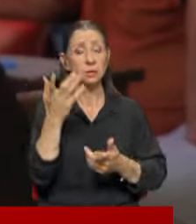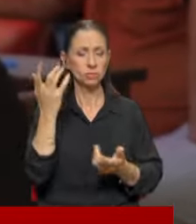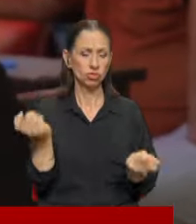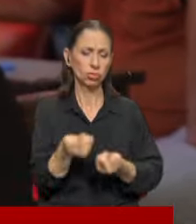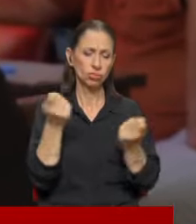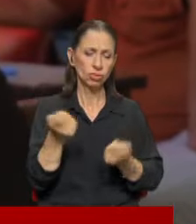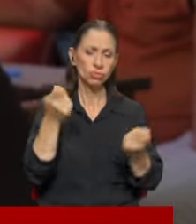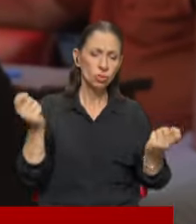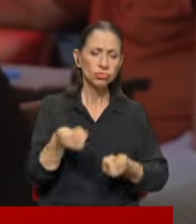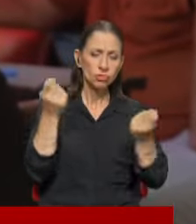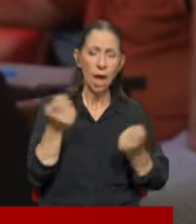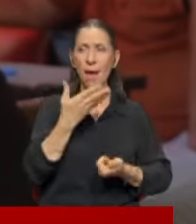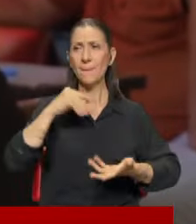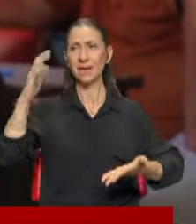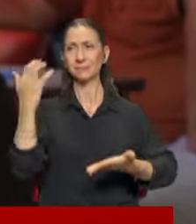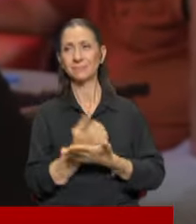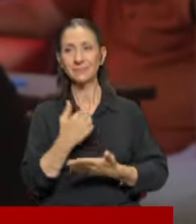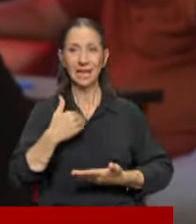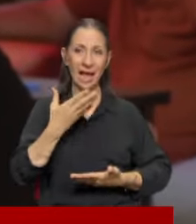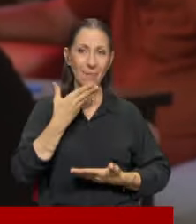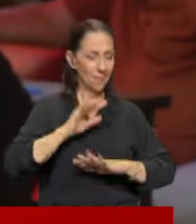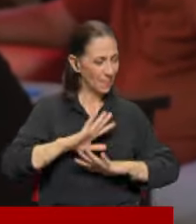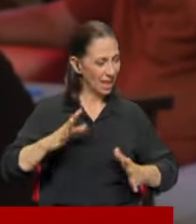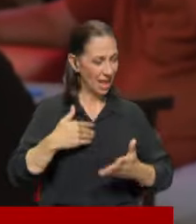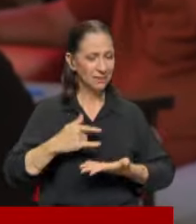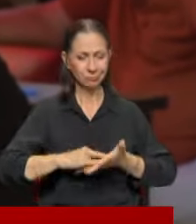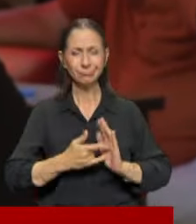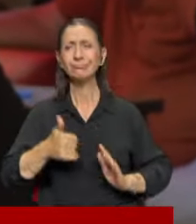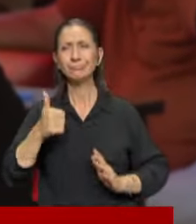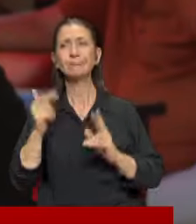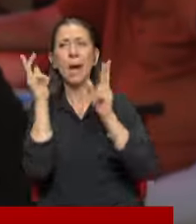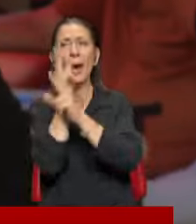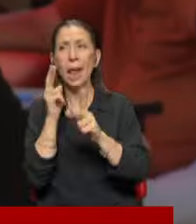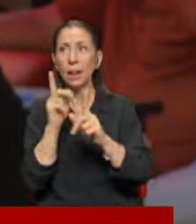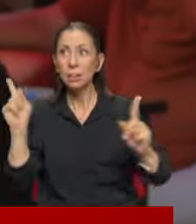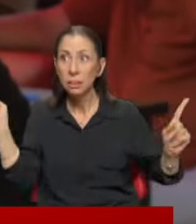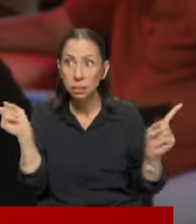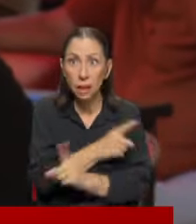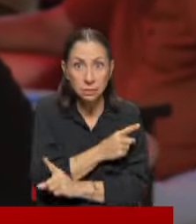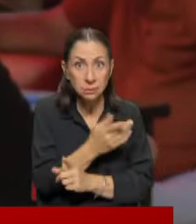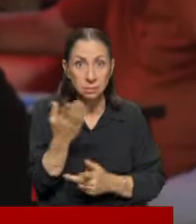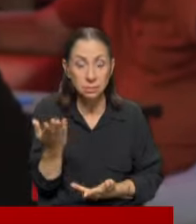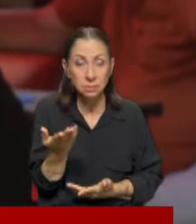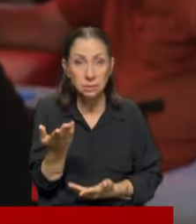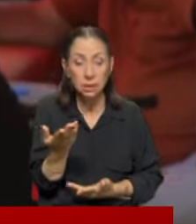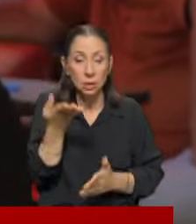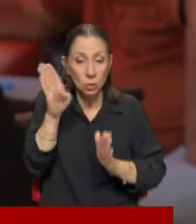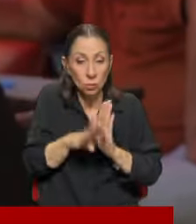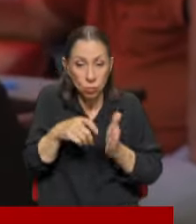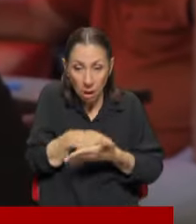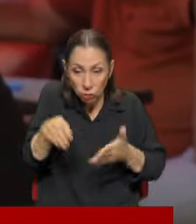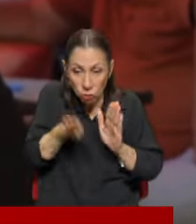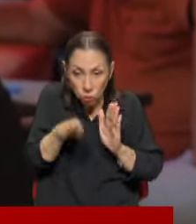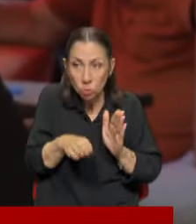prim ödeyerek emekliliğini aldığı maaşla geçinebileceğini hayal eden emekli tam tersine mahkum oldu. Zaten düşük